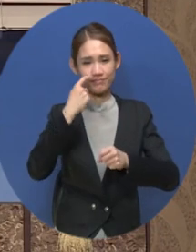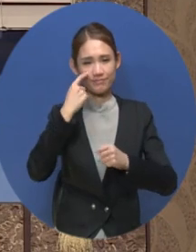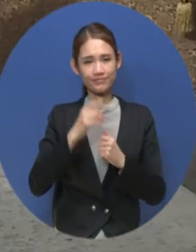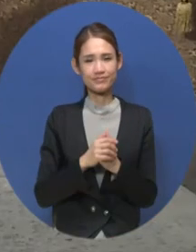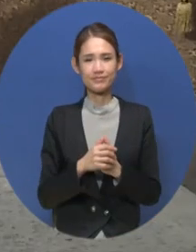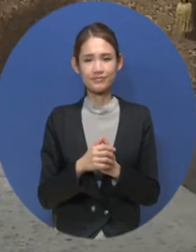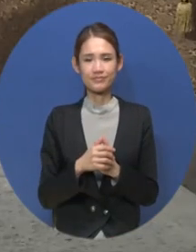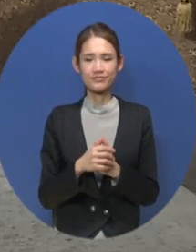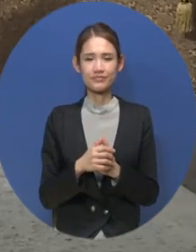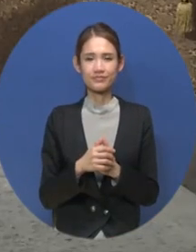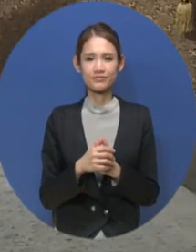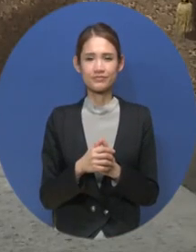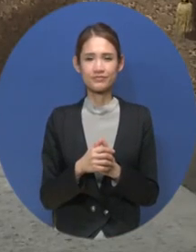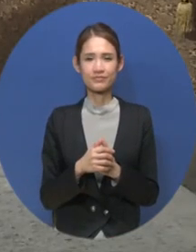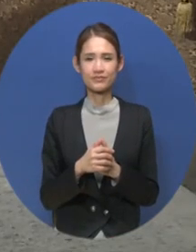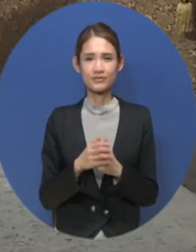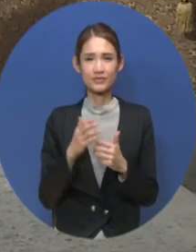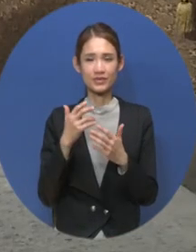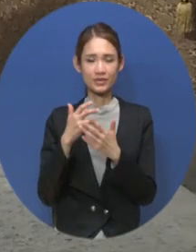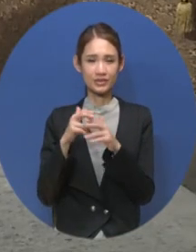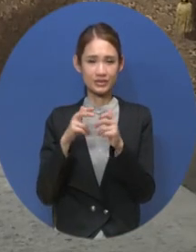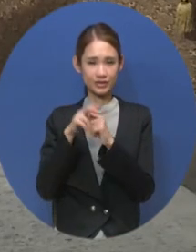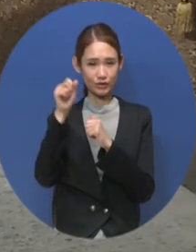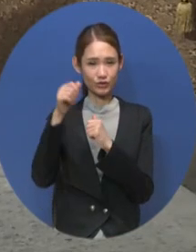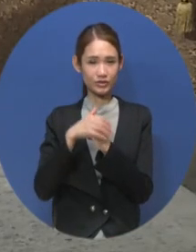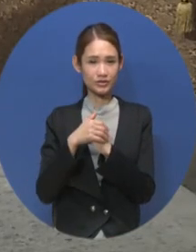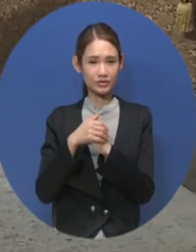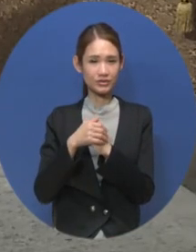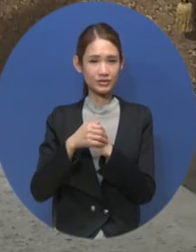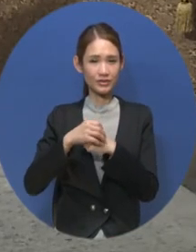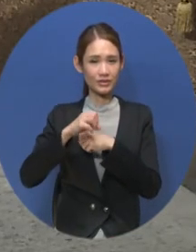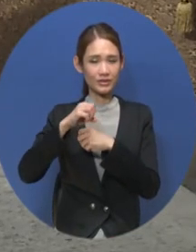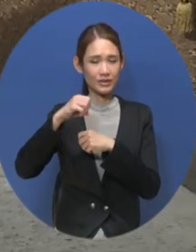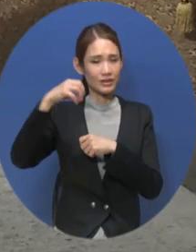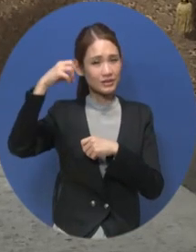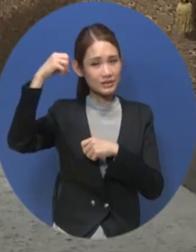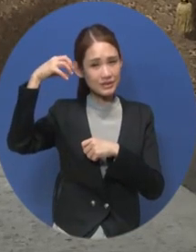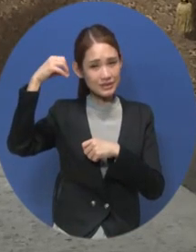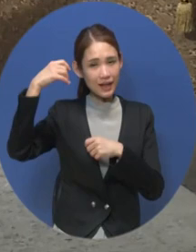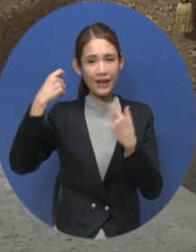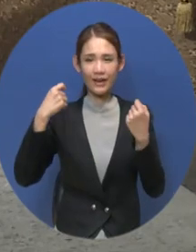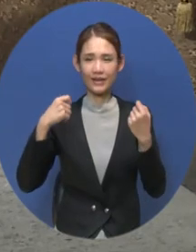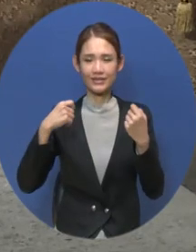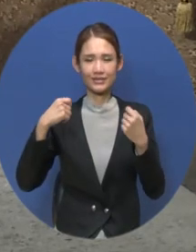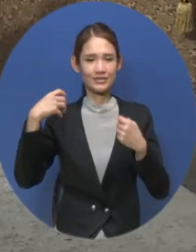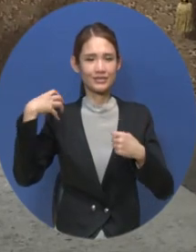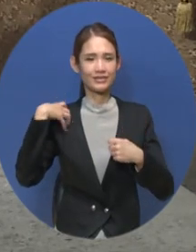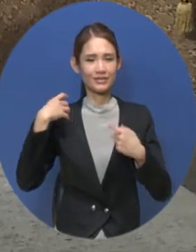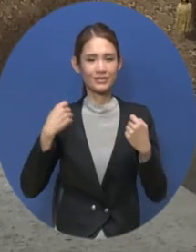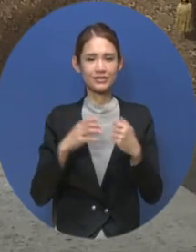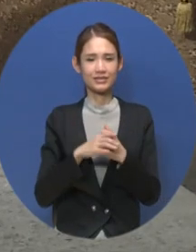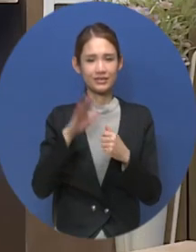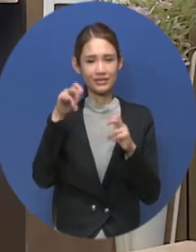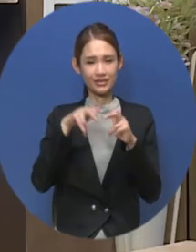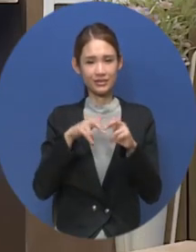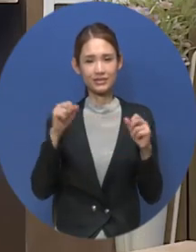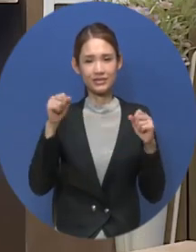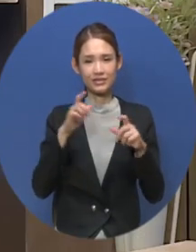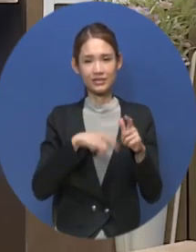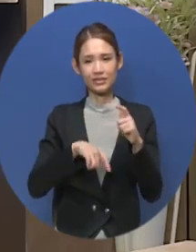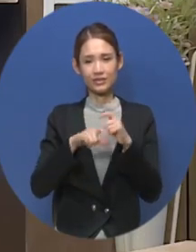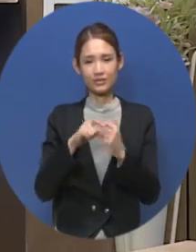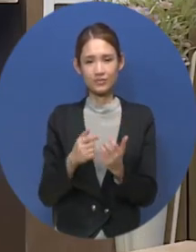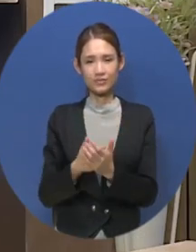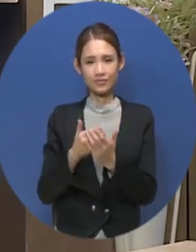예, 정말 약간 이 장애인 체육의 회장님께서 등대 같은 그런 역할을 해주시는 것 같습니다. 아, 앞으로 이 장애인